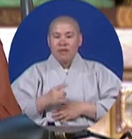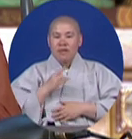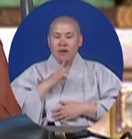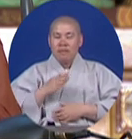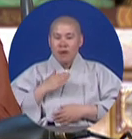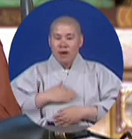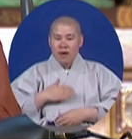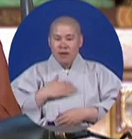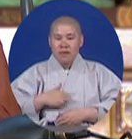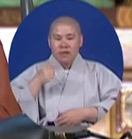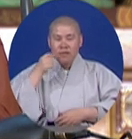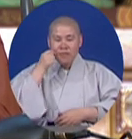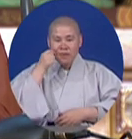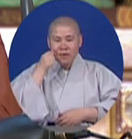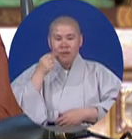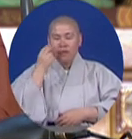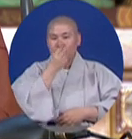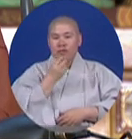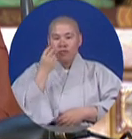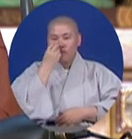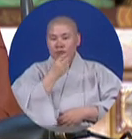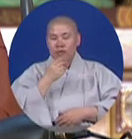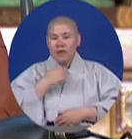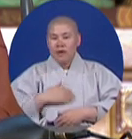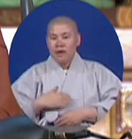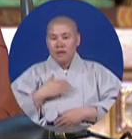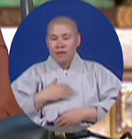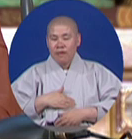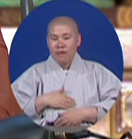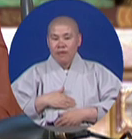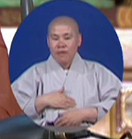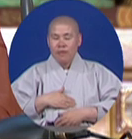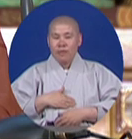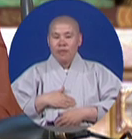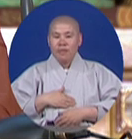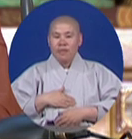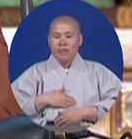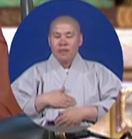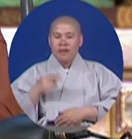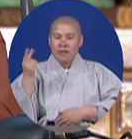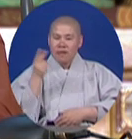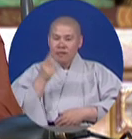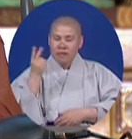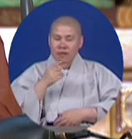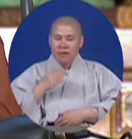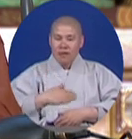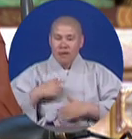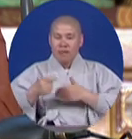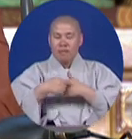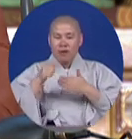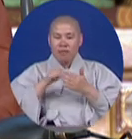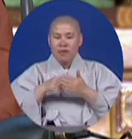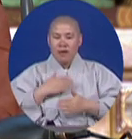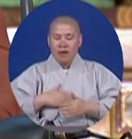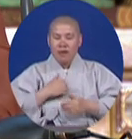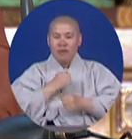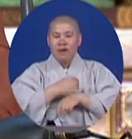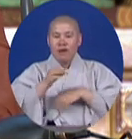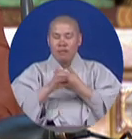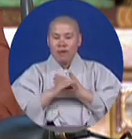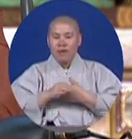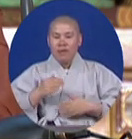단지 불해가 시즉견성이라. 다만 내 마음은 내가 알 수가 없는